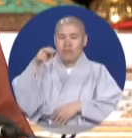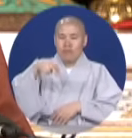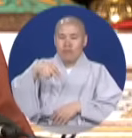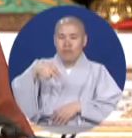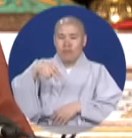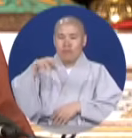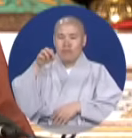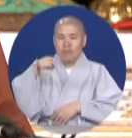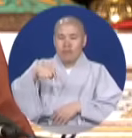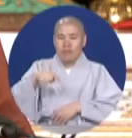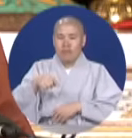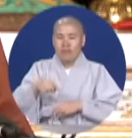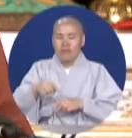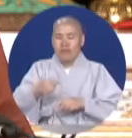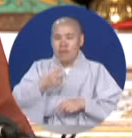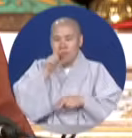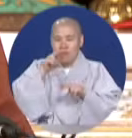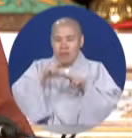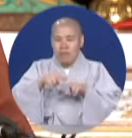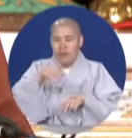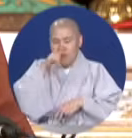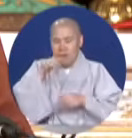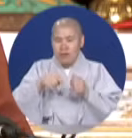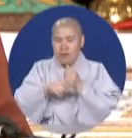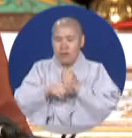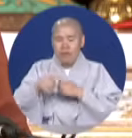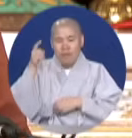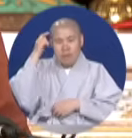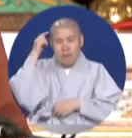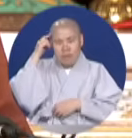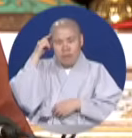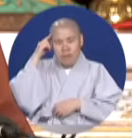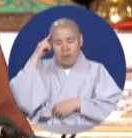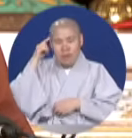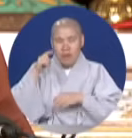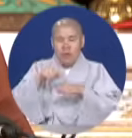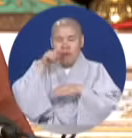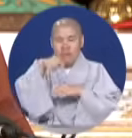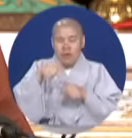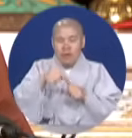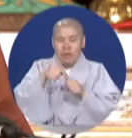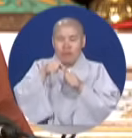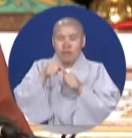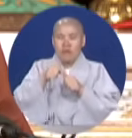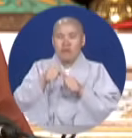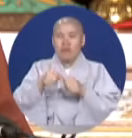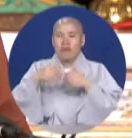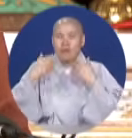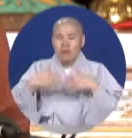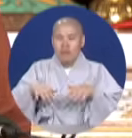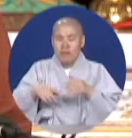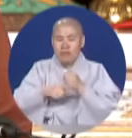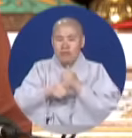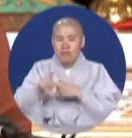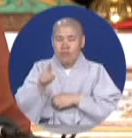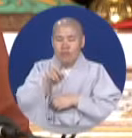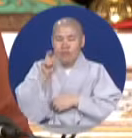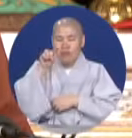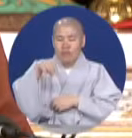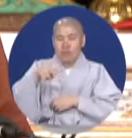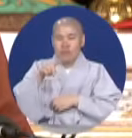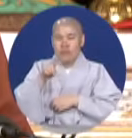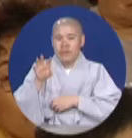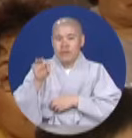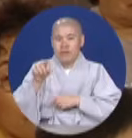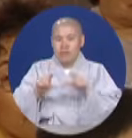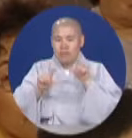얘기인데요. 왜 밖으로 구하는 것을 허망하다고 그러느냐 하면은 무상하니까